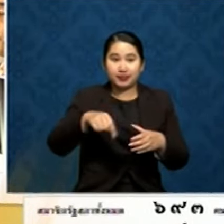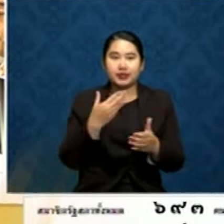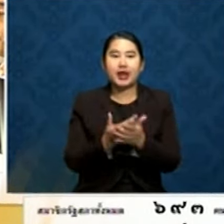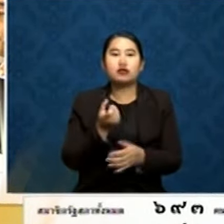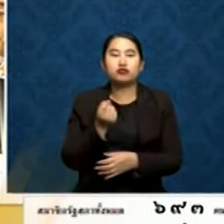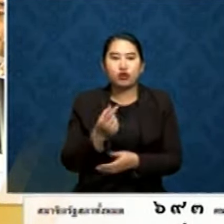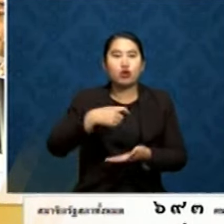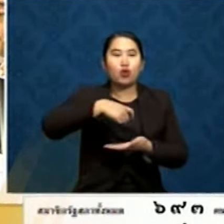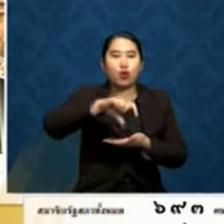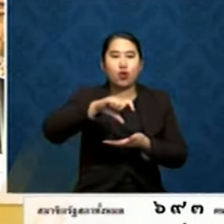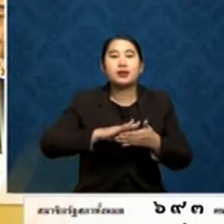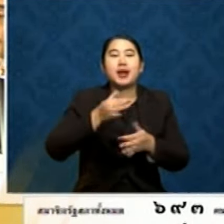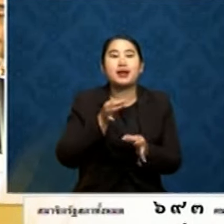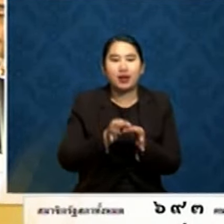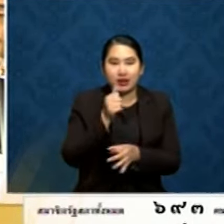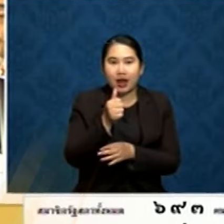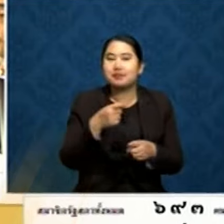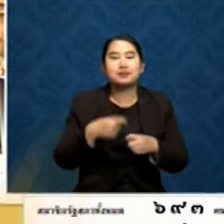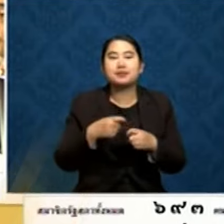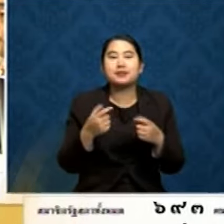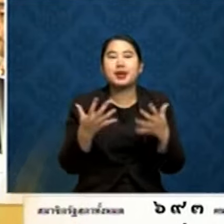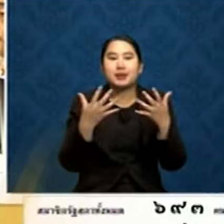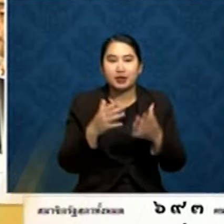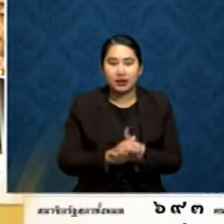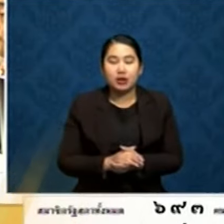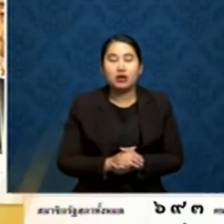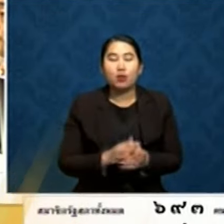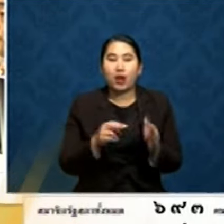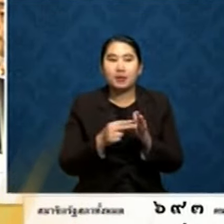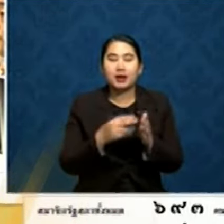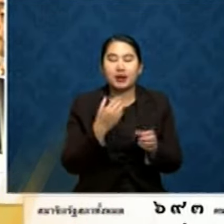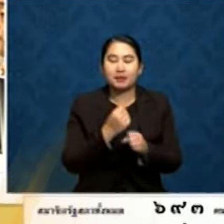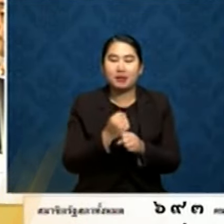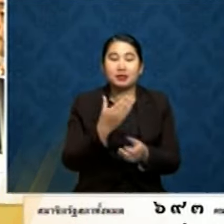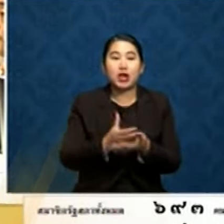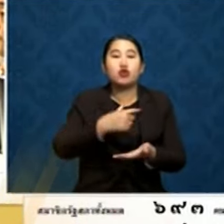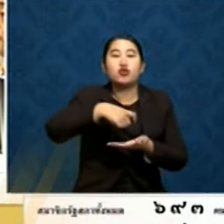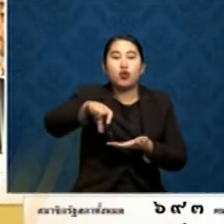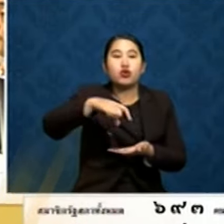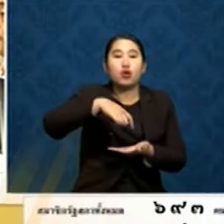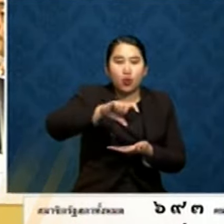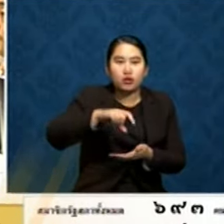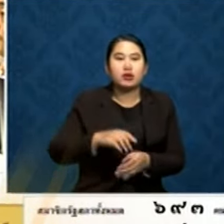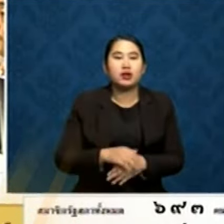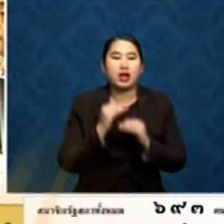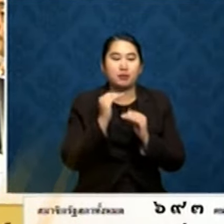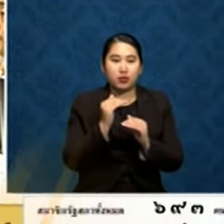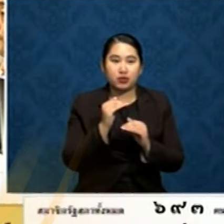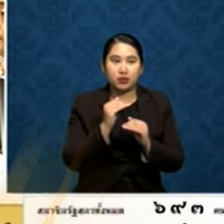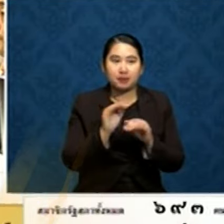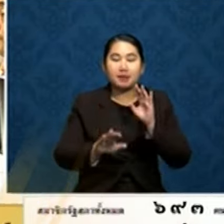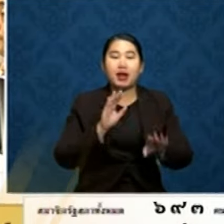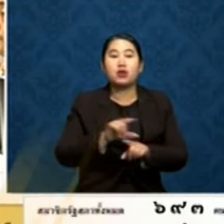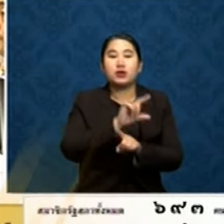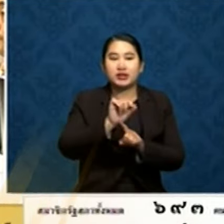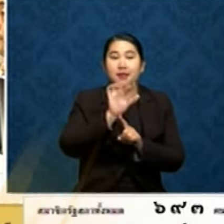สดผ่านทางบัญชีนะครับนะครับก็จะสามารถดำเนินการโอนเงินให้กับพี่น้องประชาชนซึ่งกำหนดกรอบวันที่ไว้ช่วงวัน